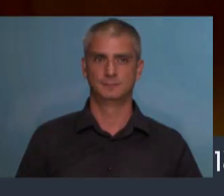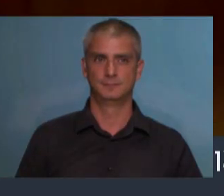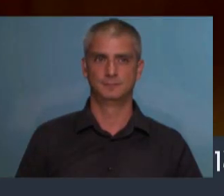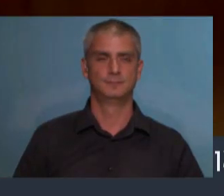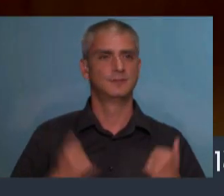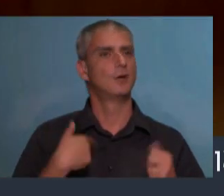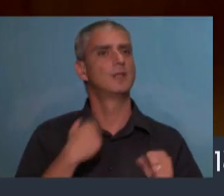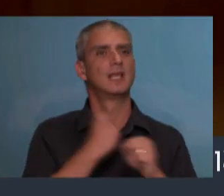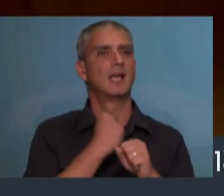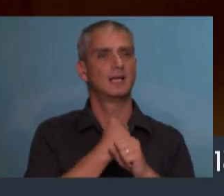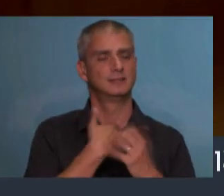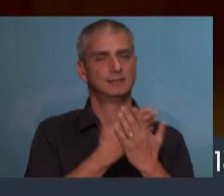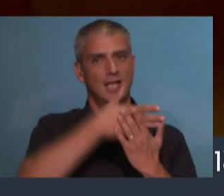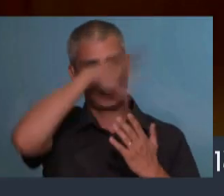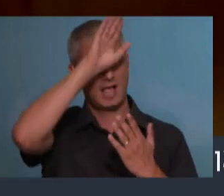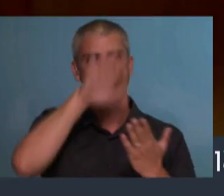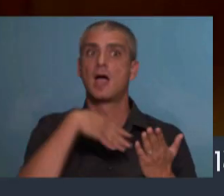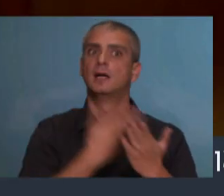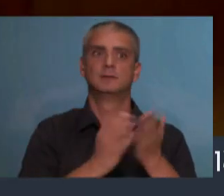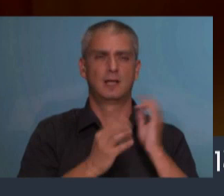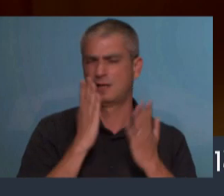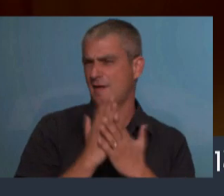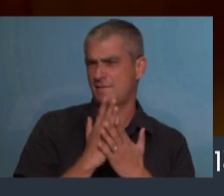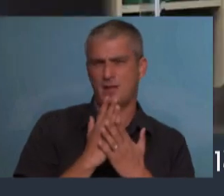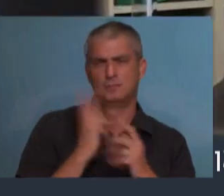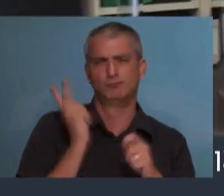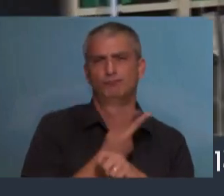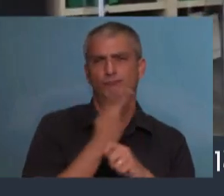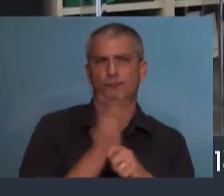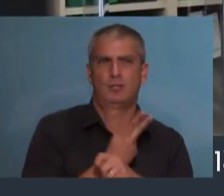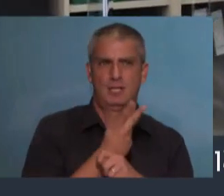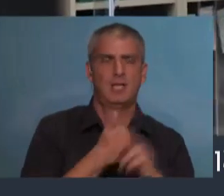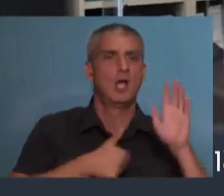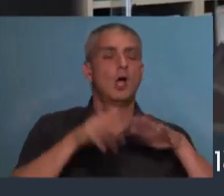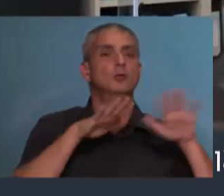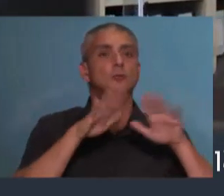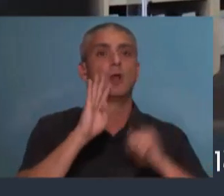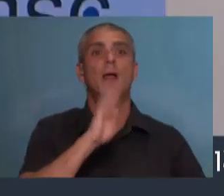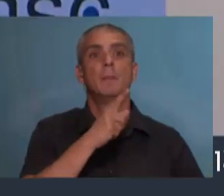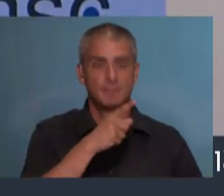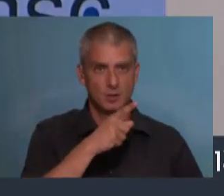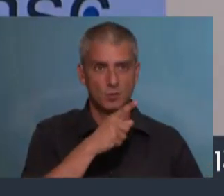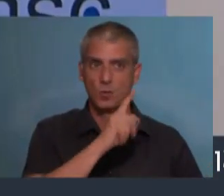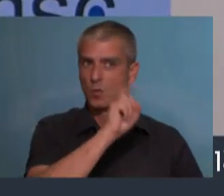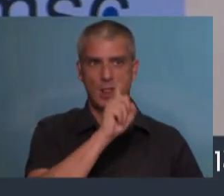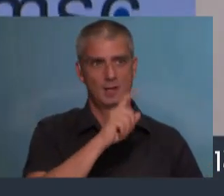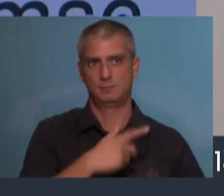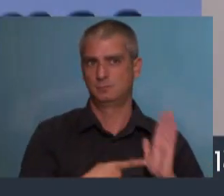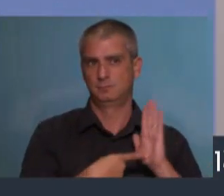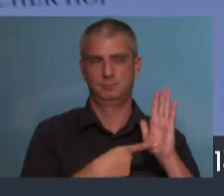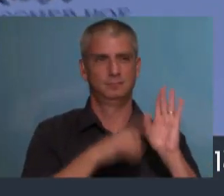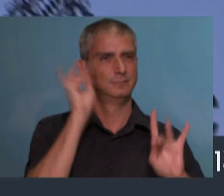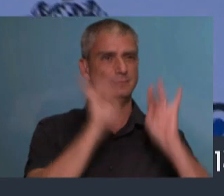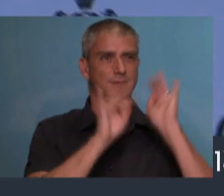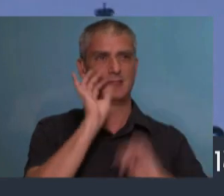Today I'm going to make an unprecedented offer to Iran. זה כבר כמעט נהיה שגרתי. ראש הממשלה נתניהו, אולי הקול הבולט ביותר